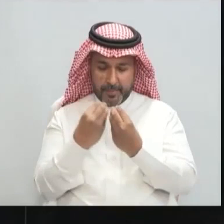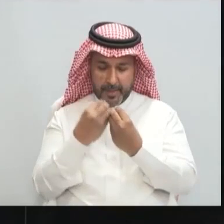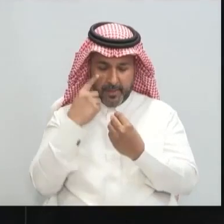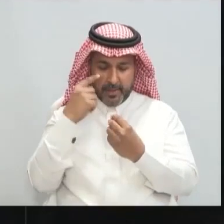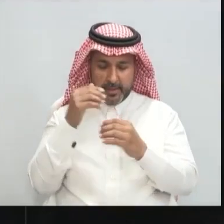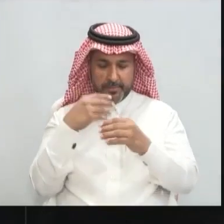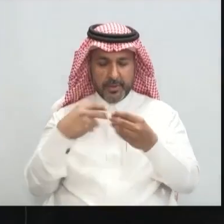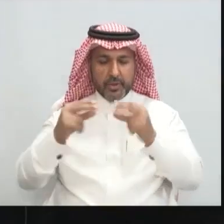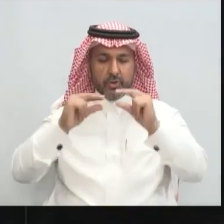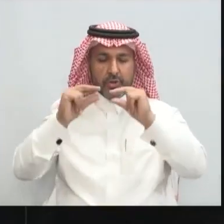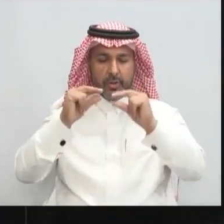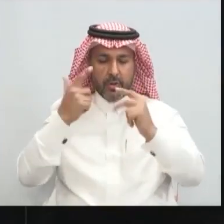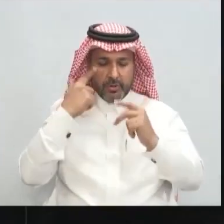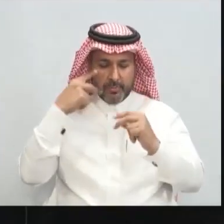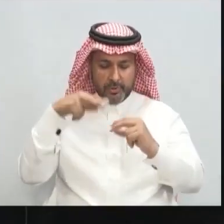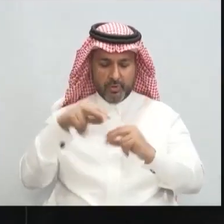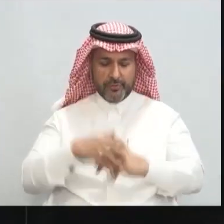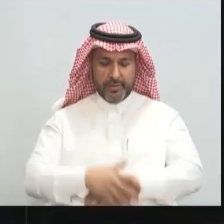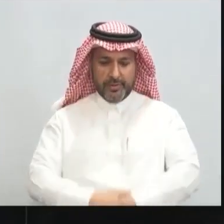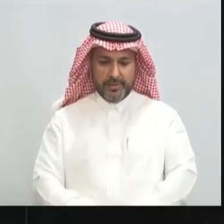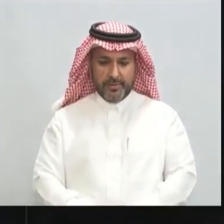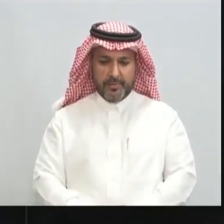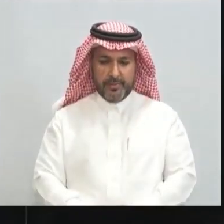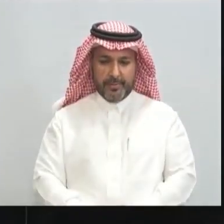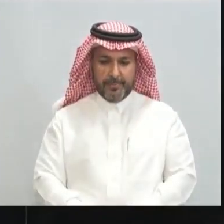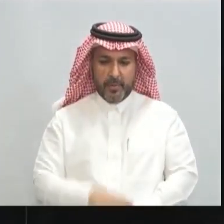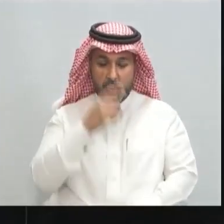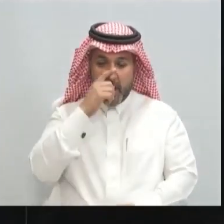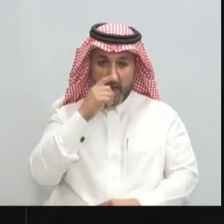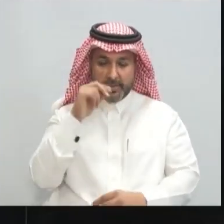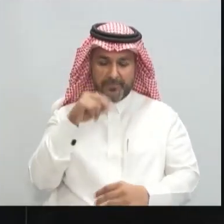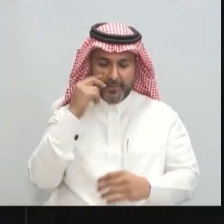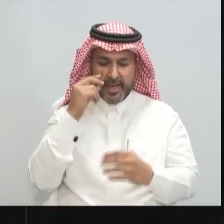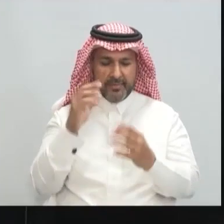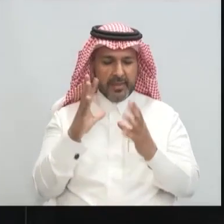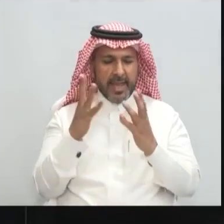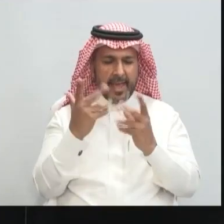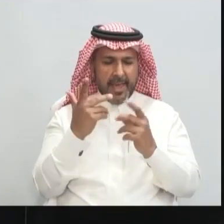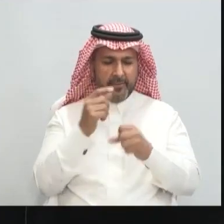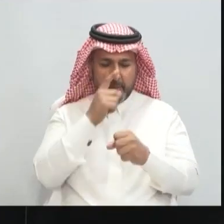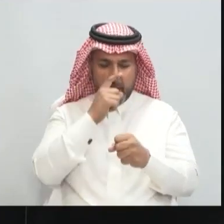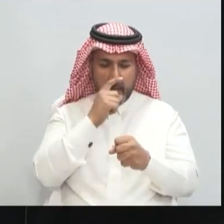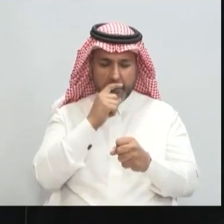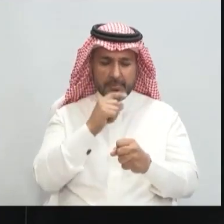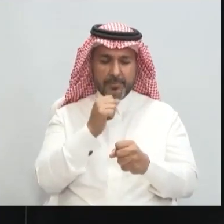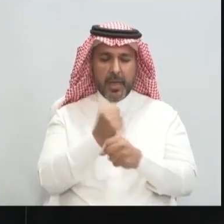هنالك التواصل وبالتالي لابد من استخدام هذه القنوات في مصلحه العمل واذا